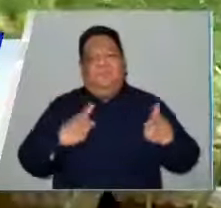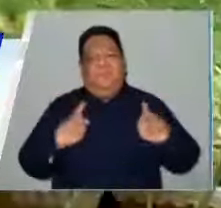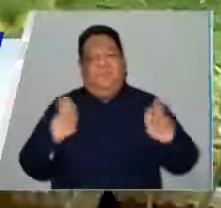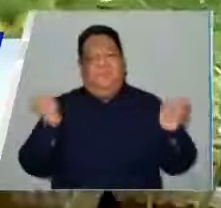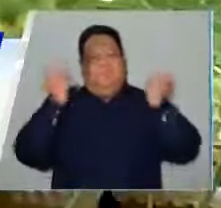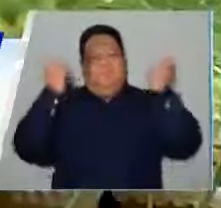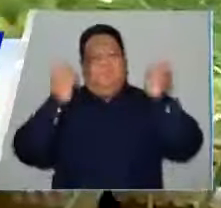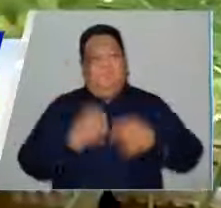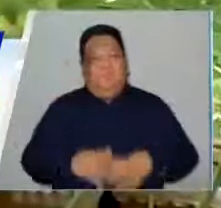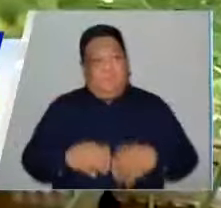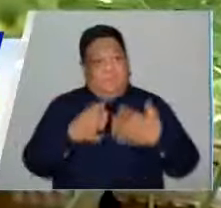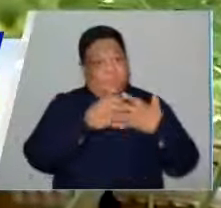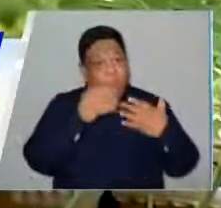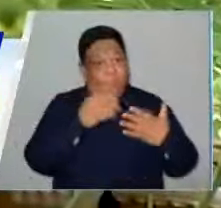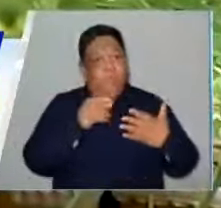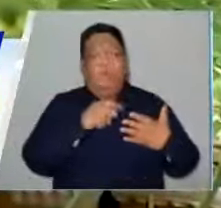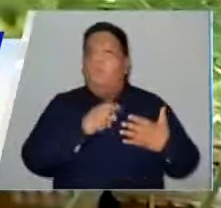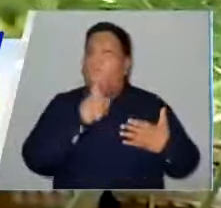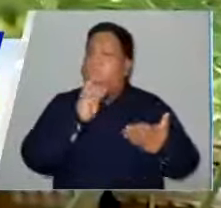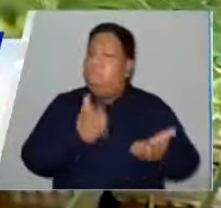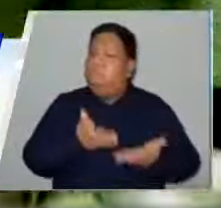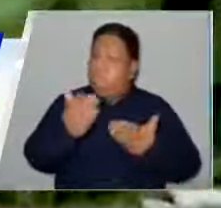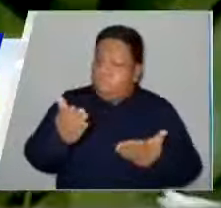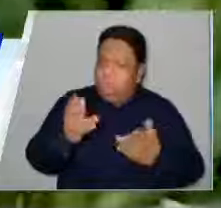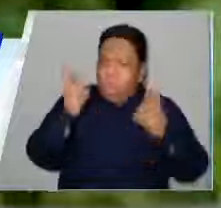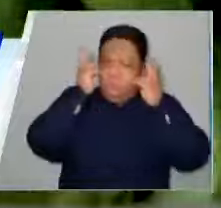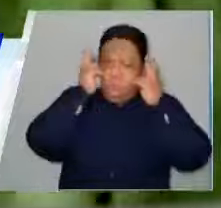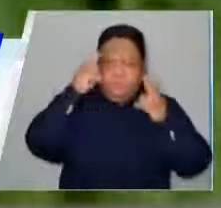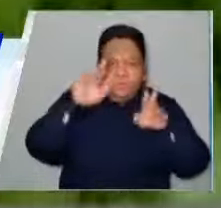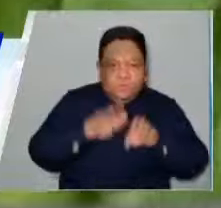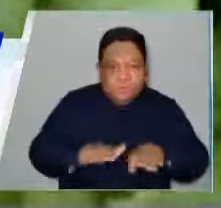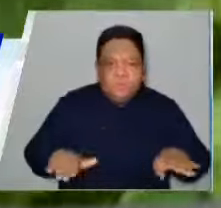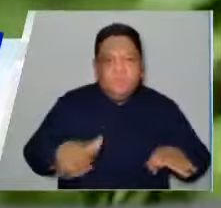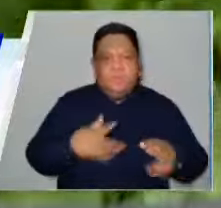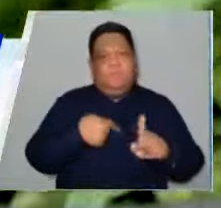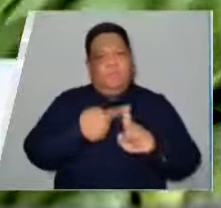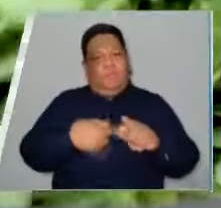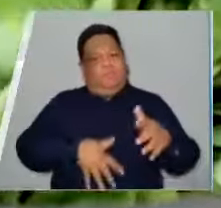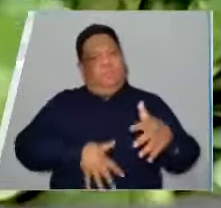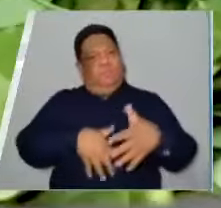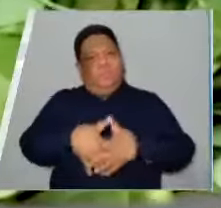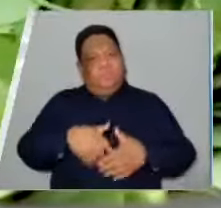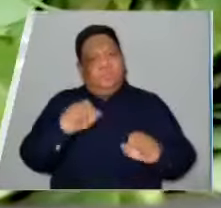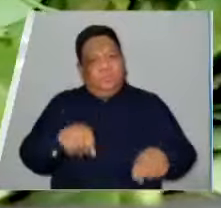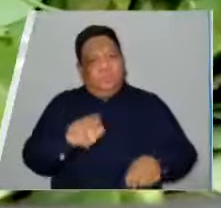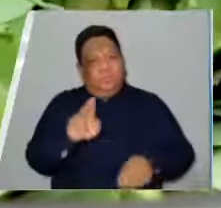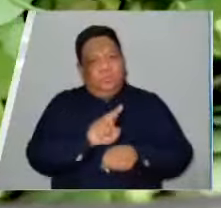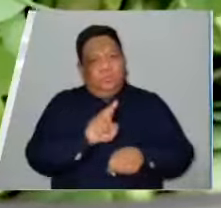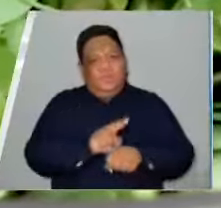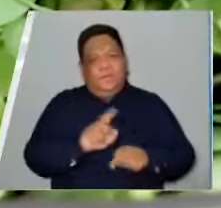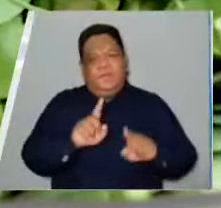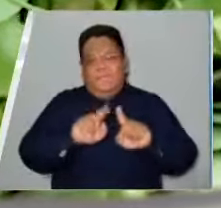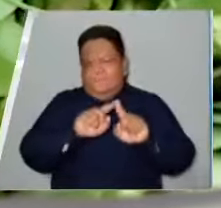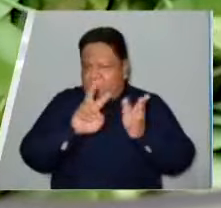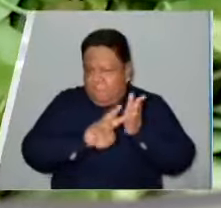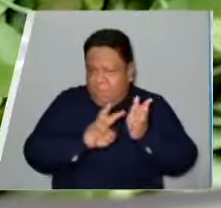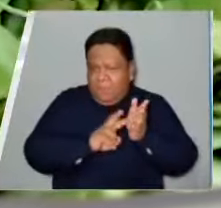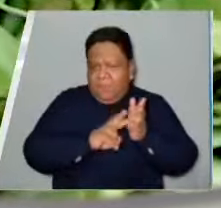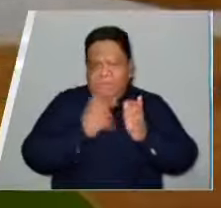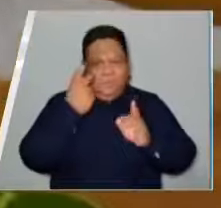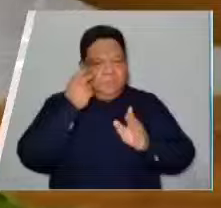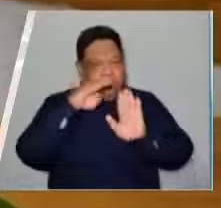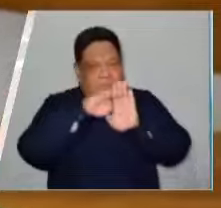sa mga inirerekomendang gulay sa mga bata at mga buntis mayaman ito sa vitamins a b at C zinc potassium at